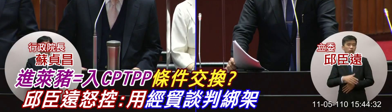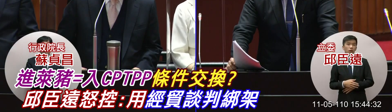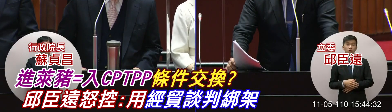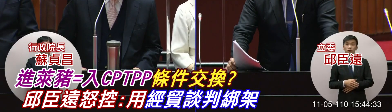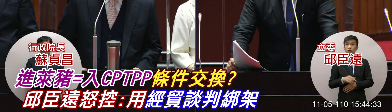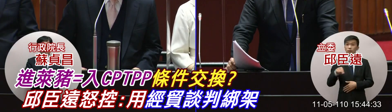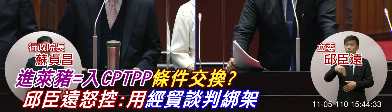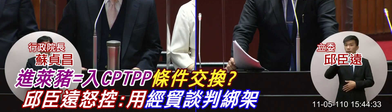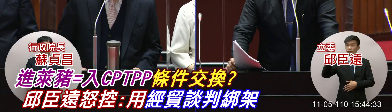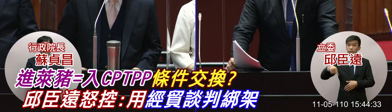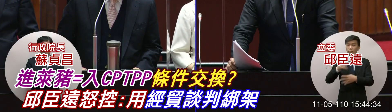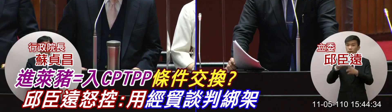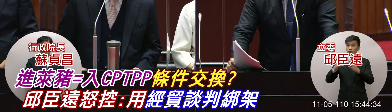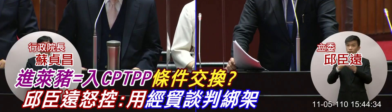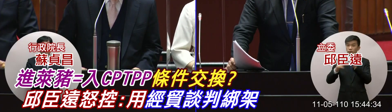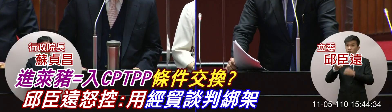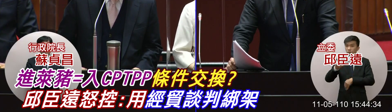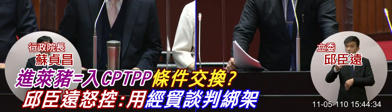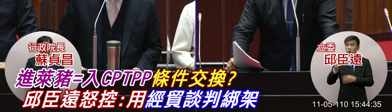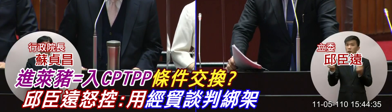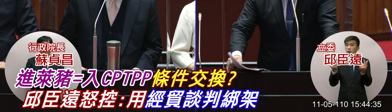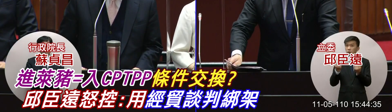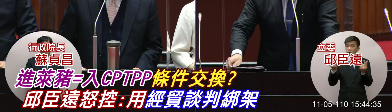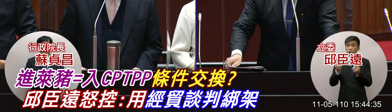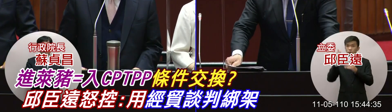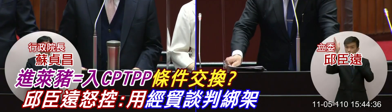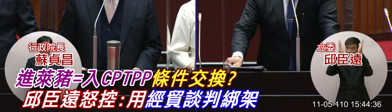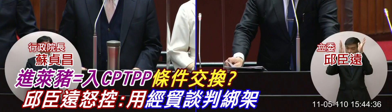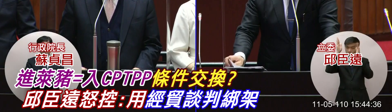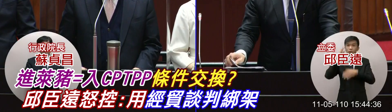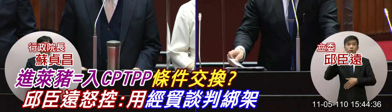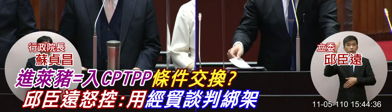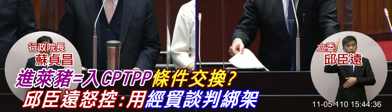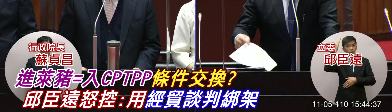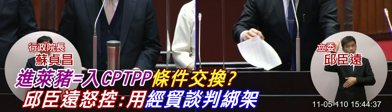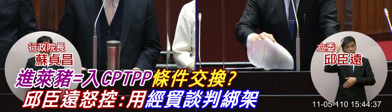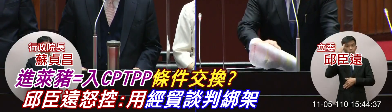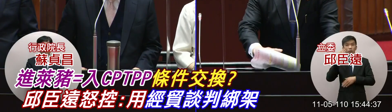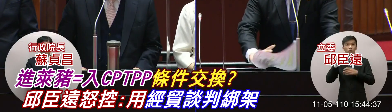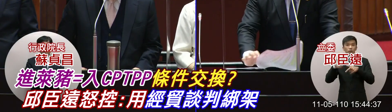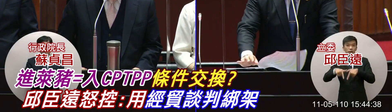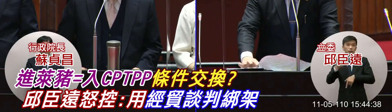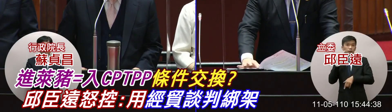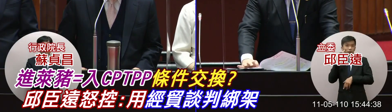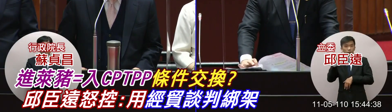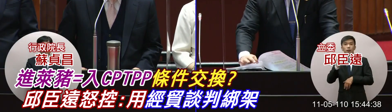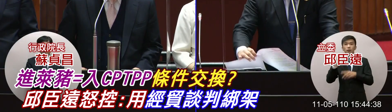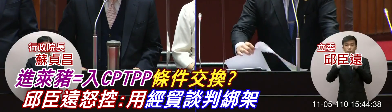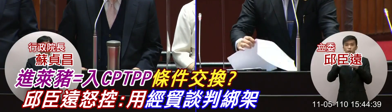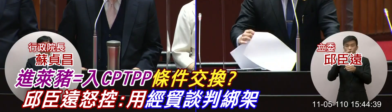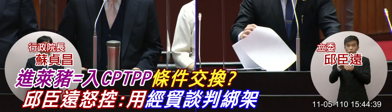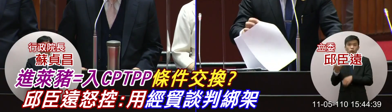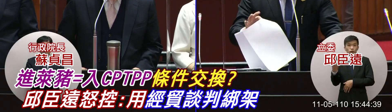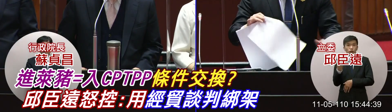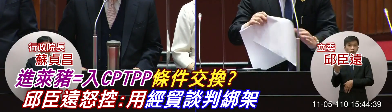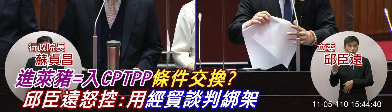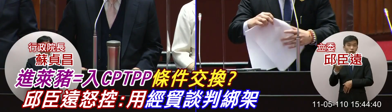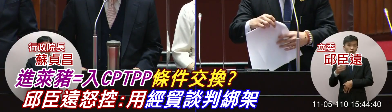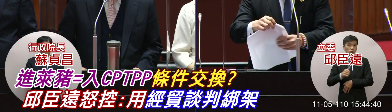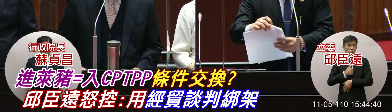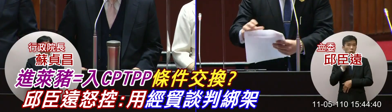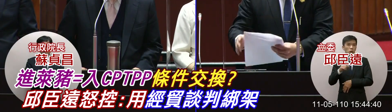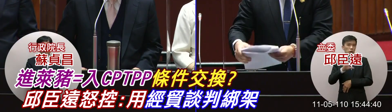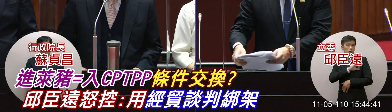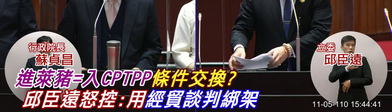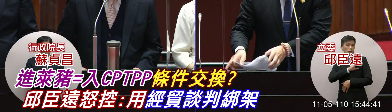4个，包含马来西亚、越南、墨西哥跟秘鲁，他们其实才是这个中间的这个11个会员国的其中的4个。那